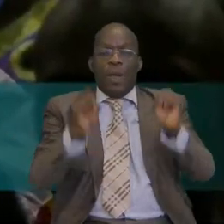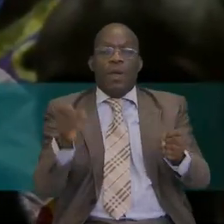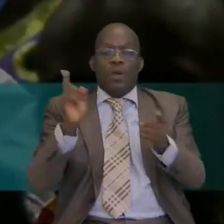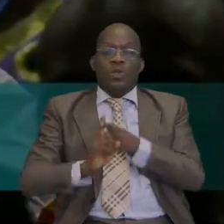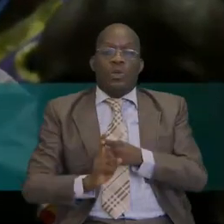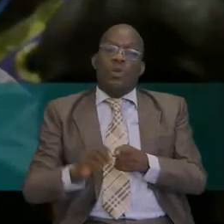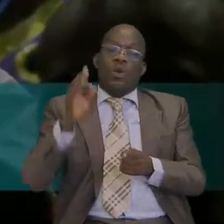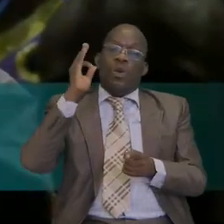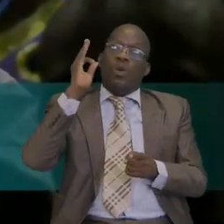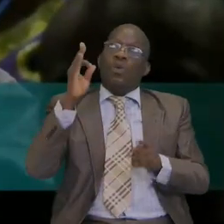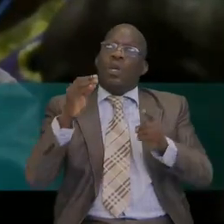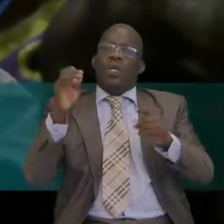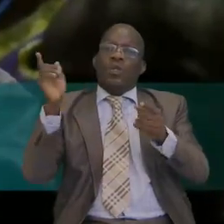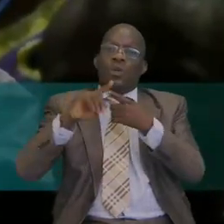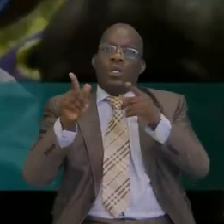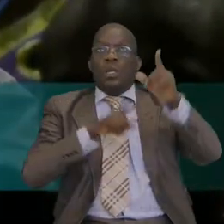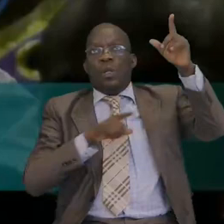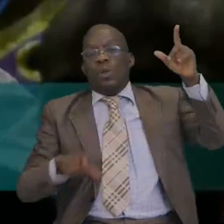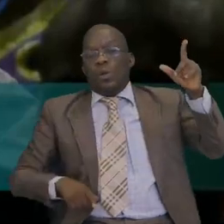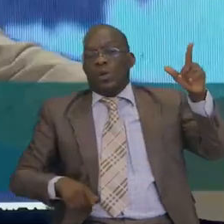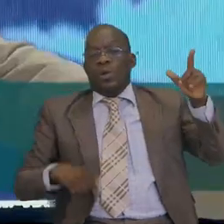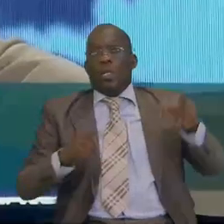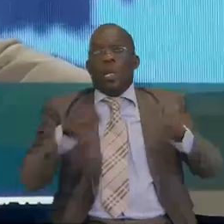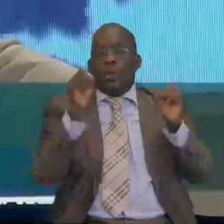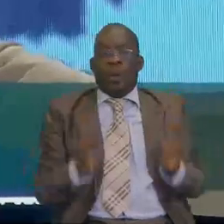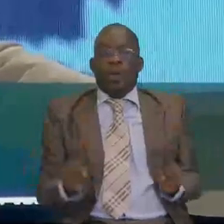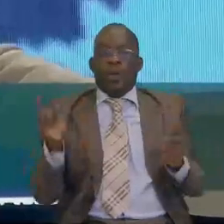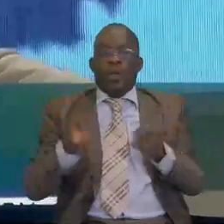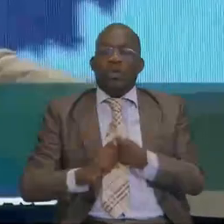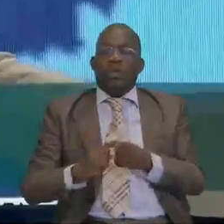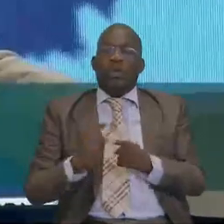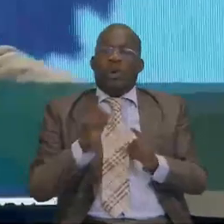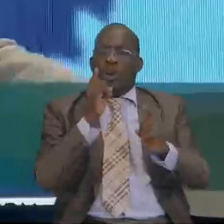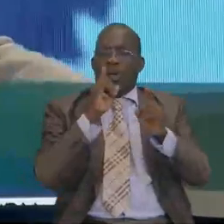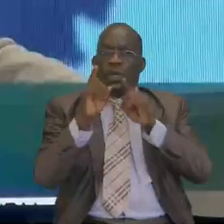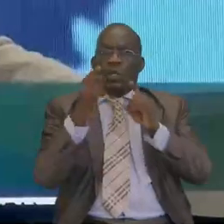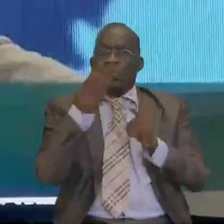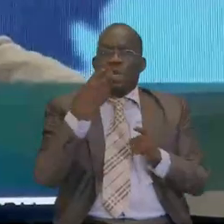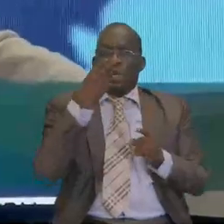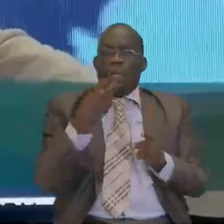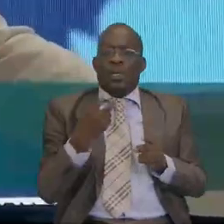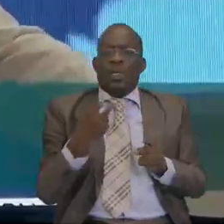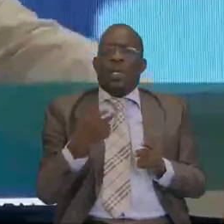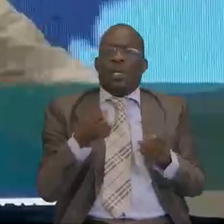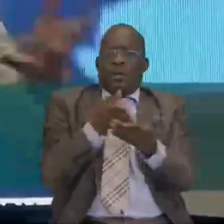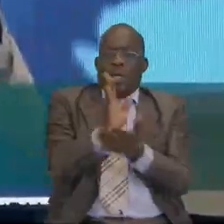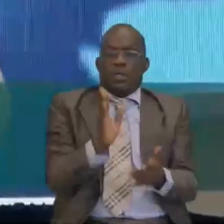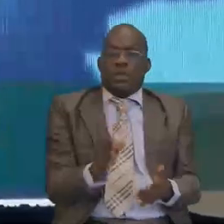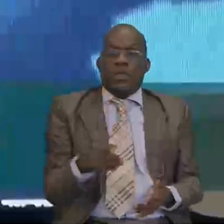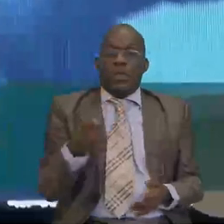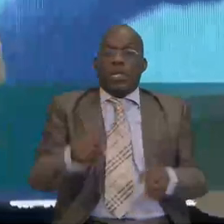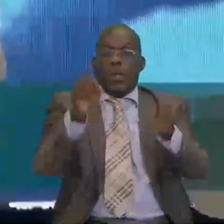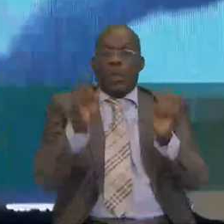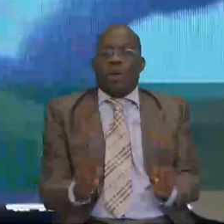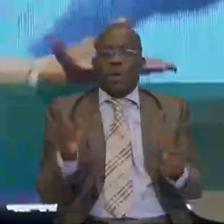être témoin du Seigneur. La puissance pour parler avec